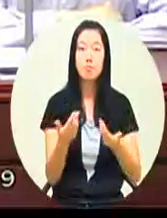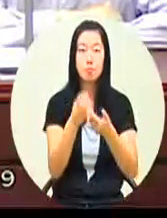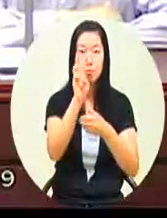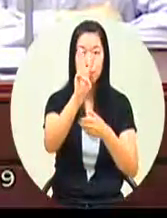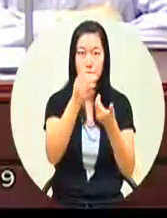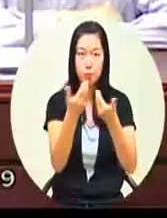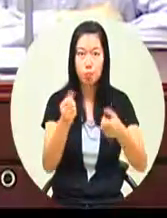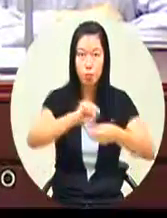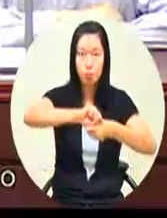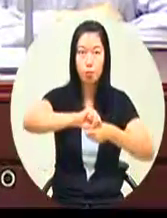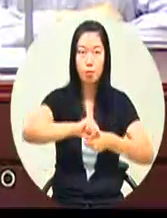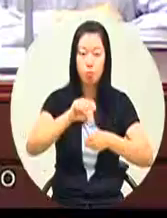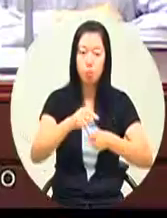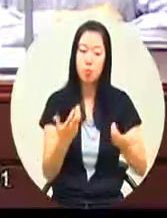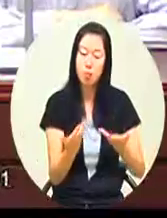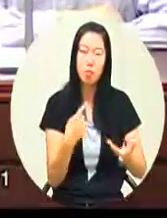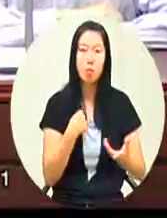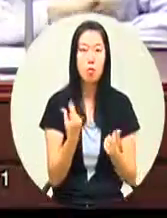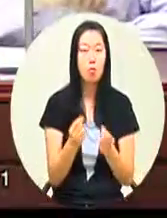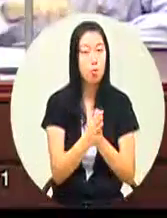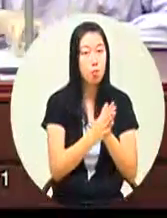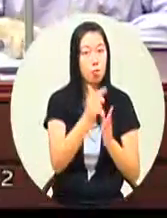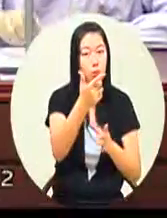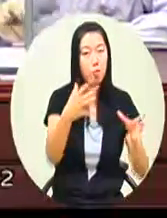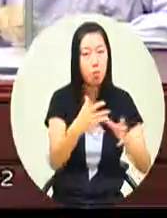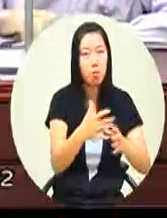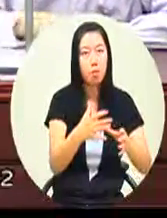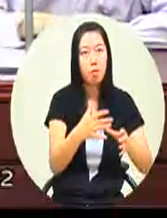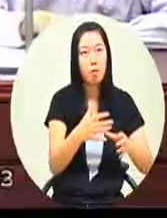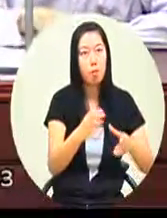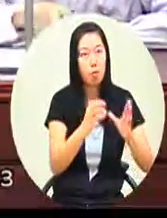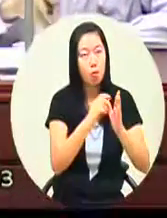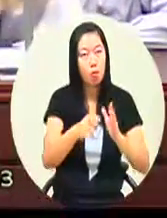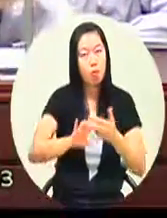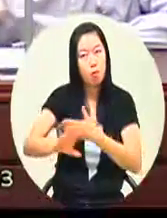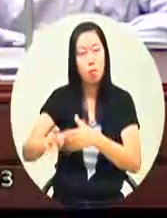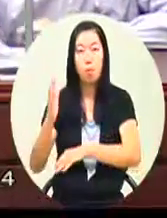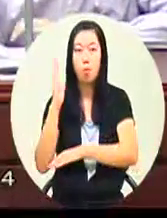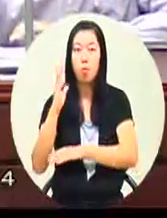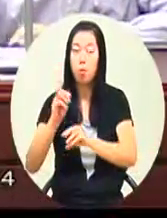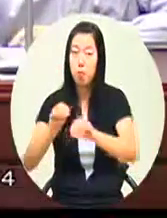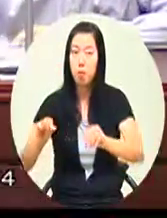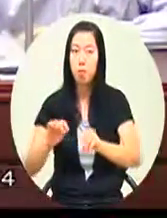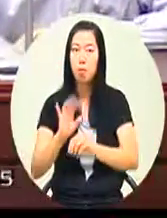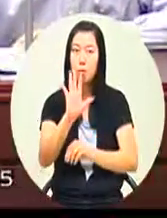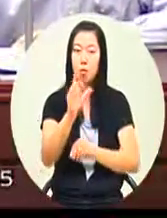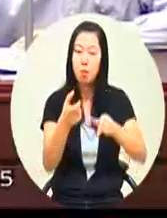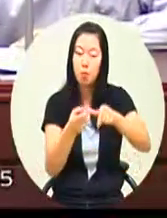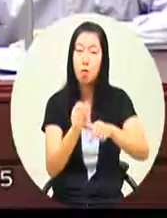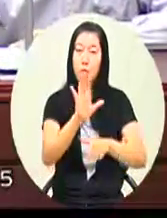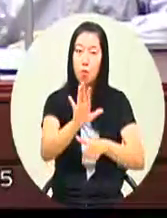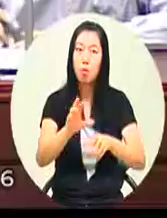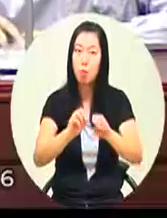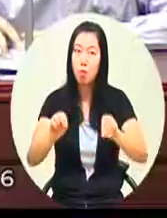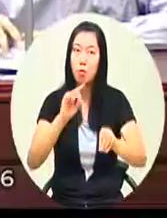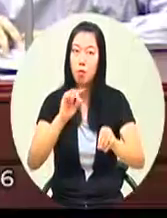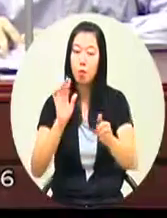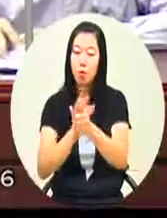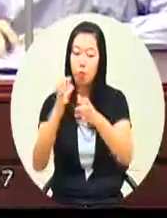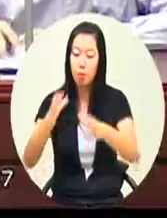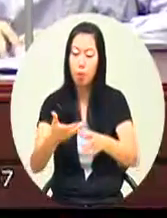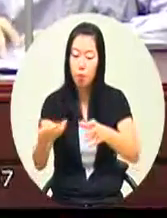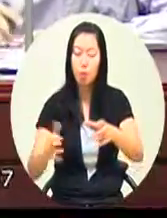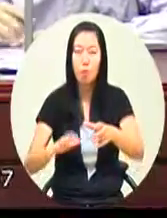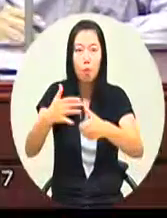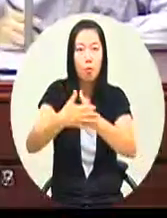挂土地，啊，这部分我拢会拜托六合局遮来找看边有公有地无。那拄啊有一挂公有地会当自洪的部分，我着拜托